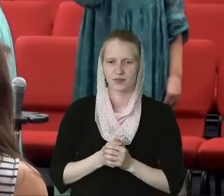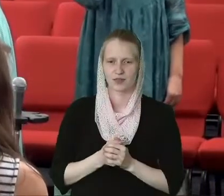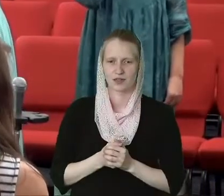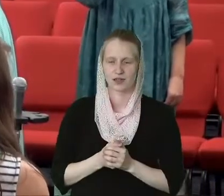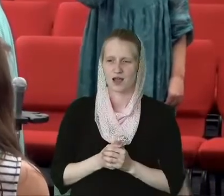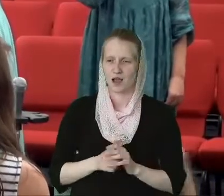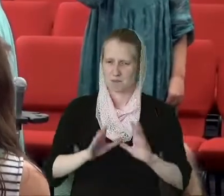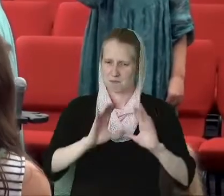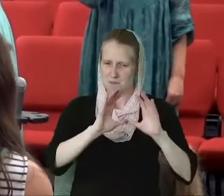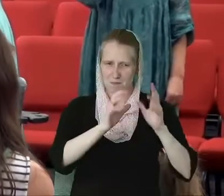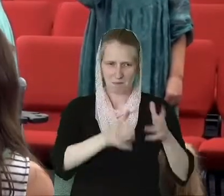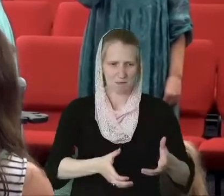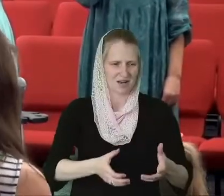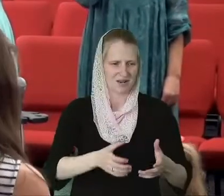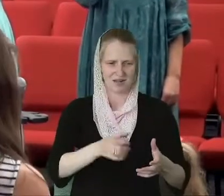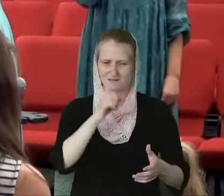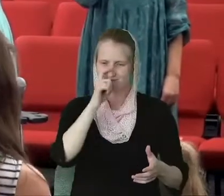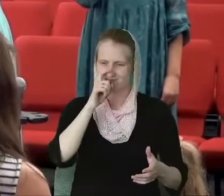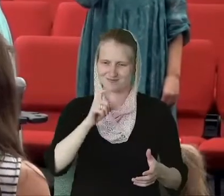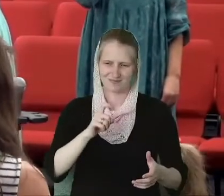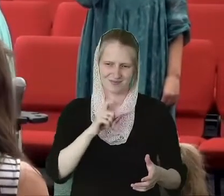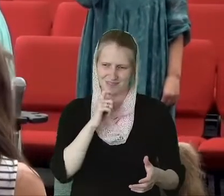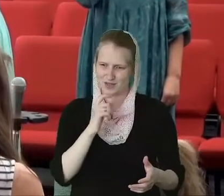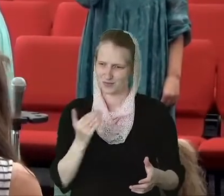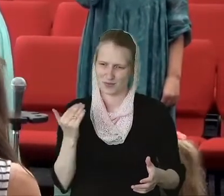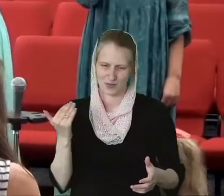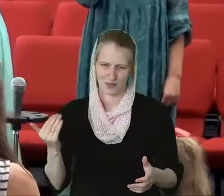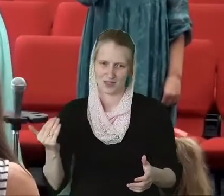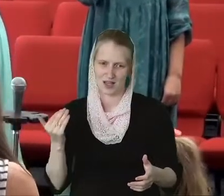протянет, мир не поймет тебя,